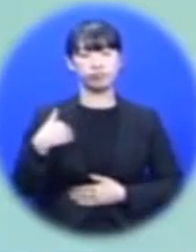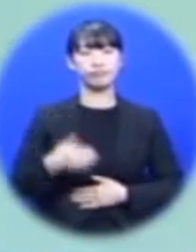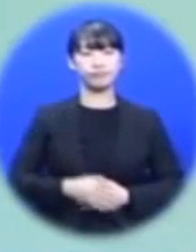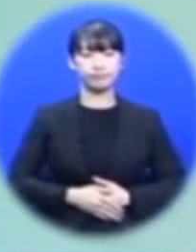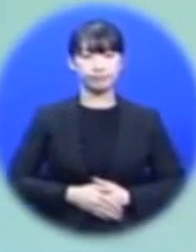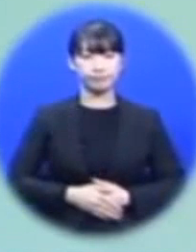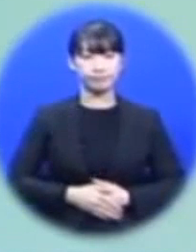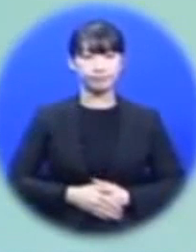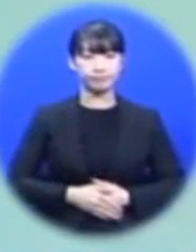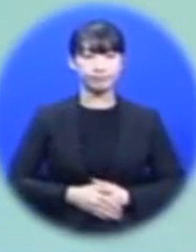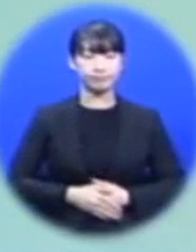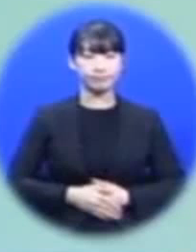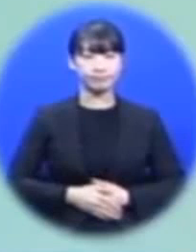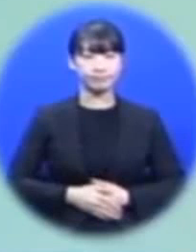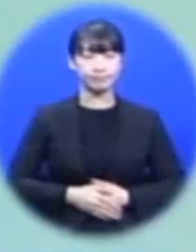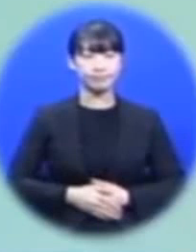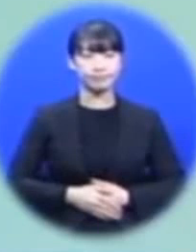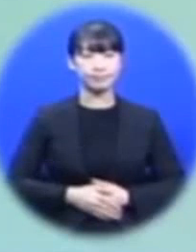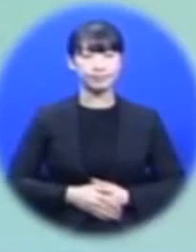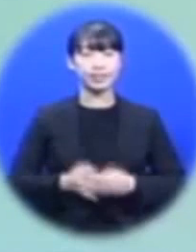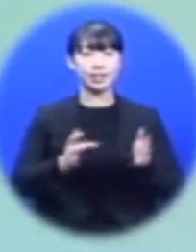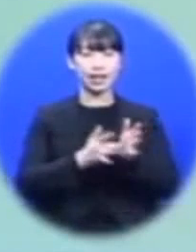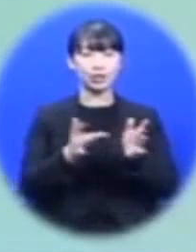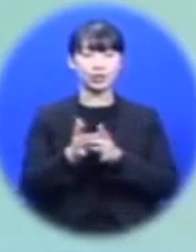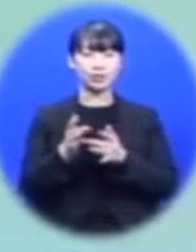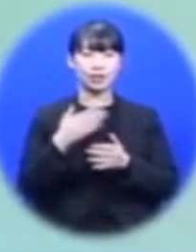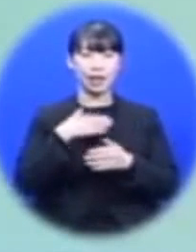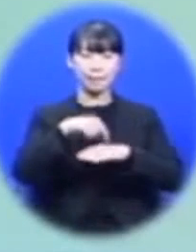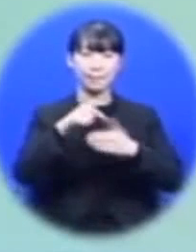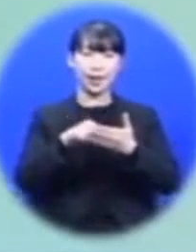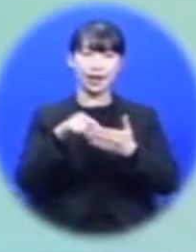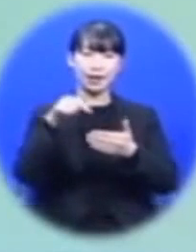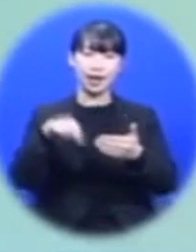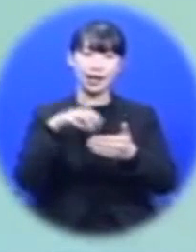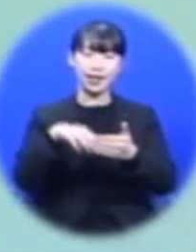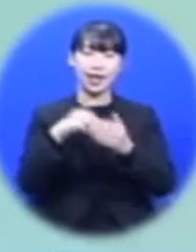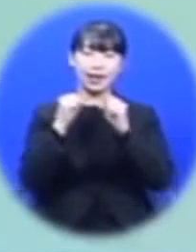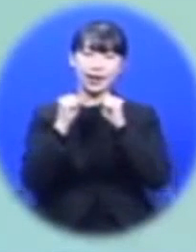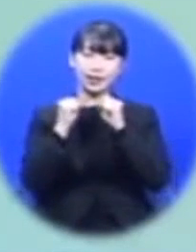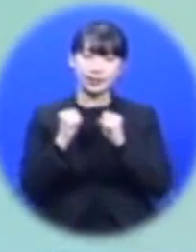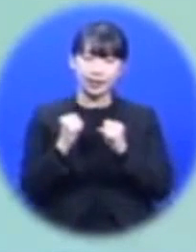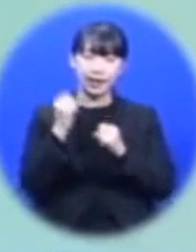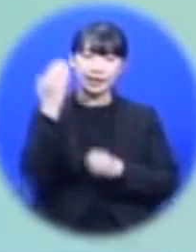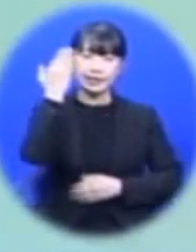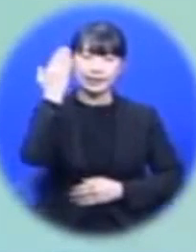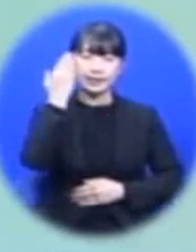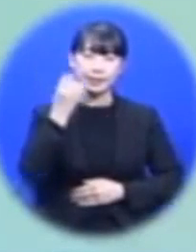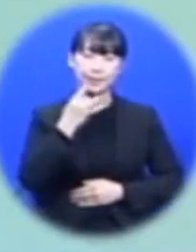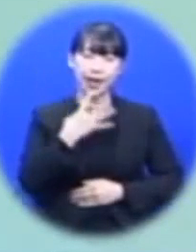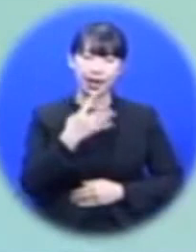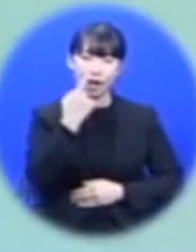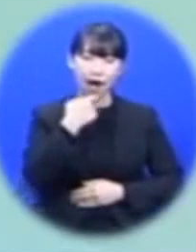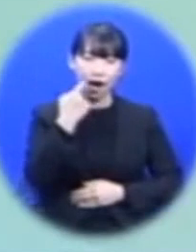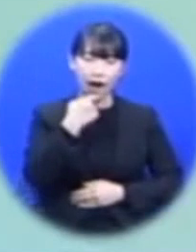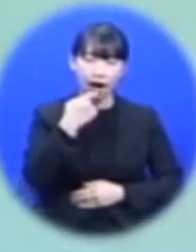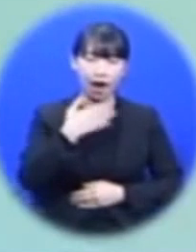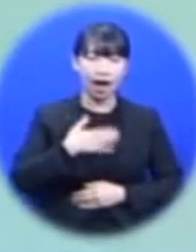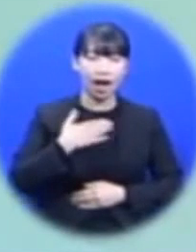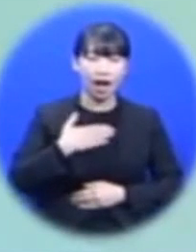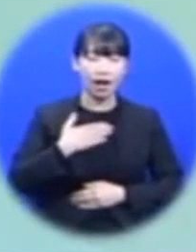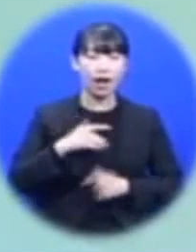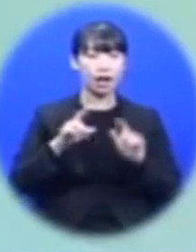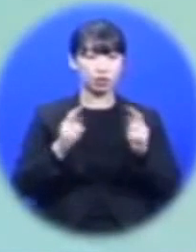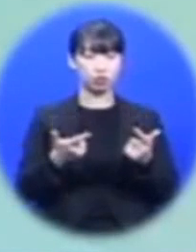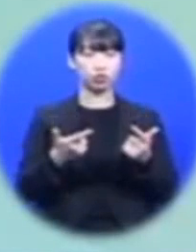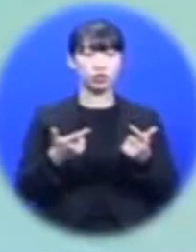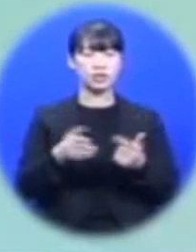풍성하다 그저 예수님이 내 마음에 계시다 이것을 교리적으로 지식으로 아는게 아니고 정말 예수님을 내가